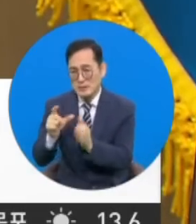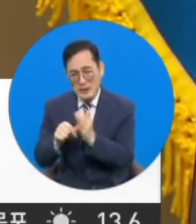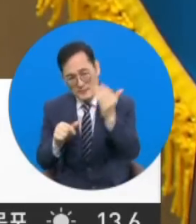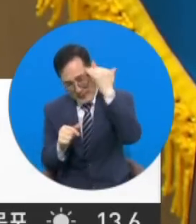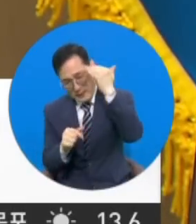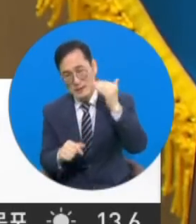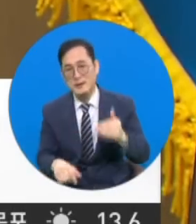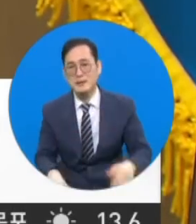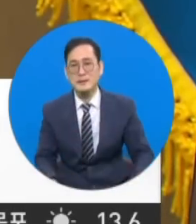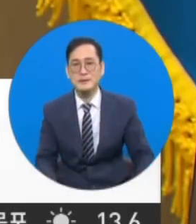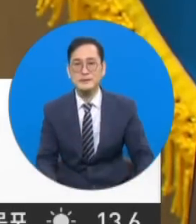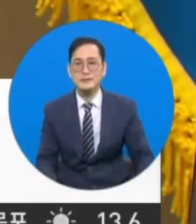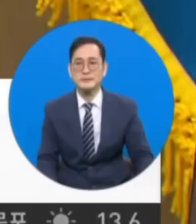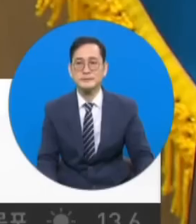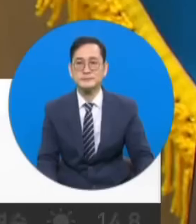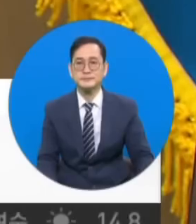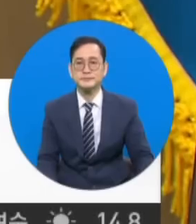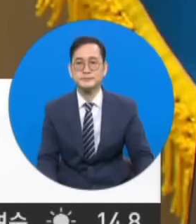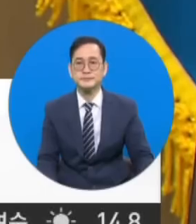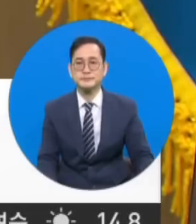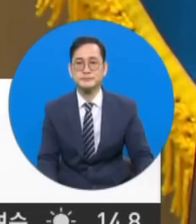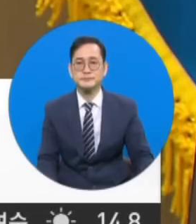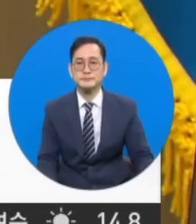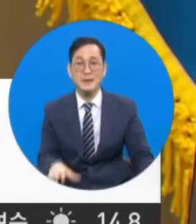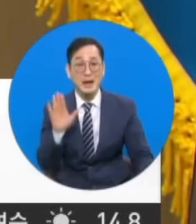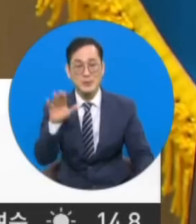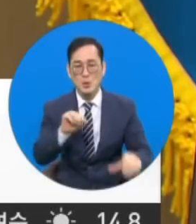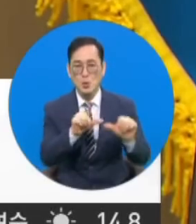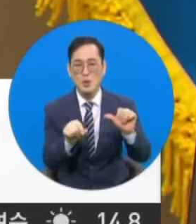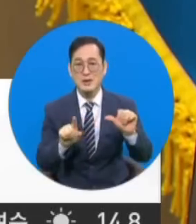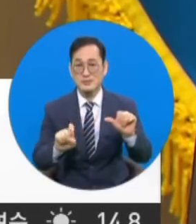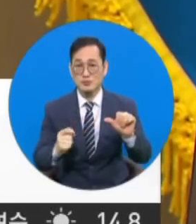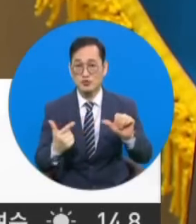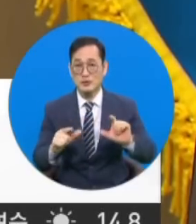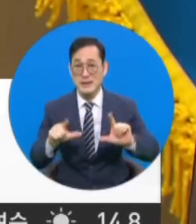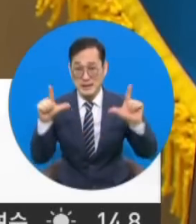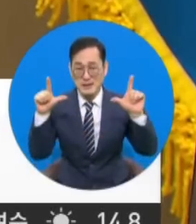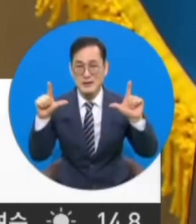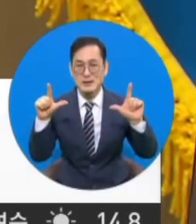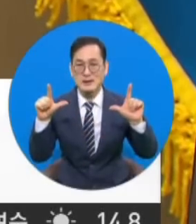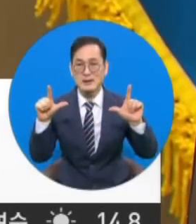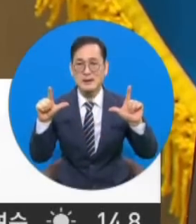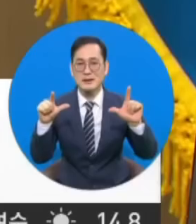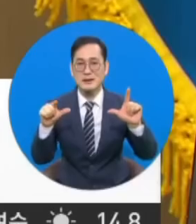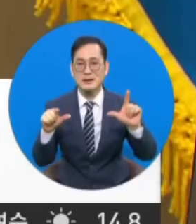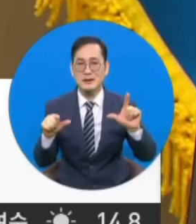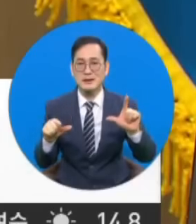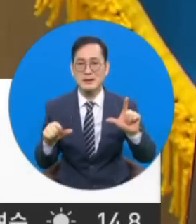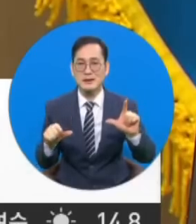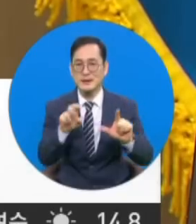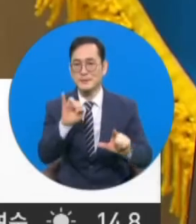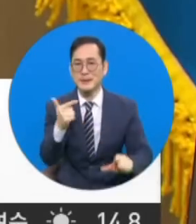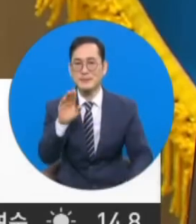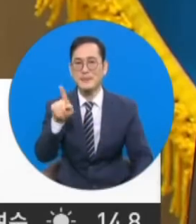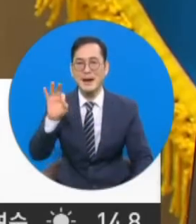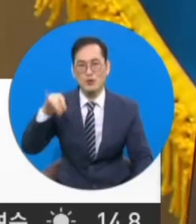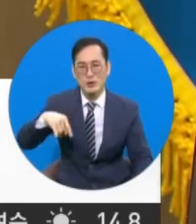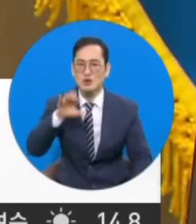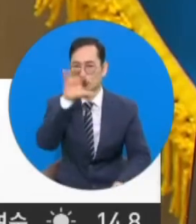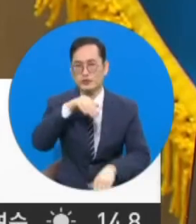있습니다 오늘 5월 16일 6년 만에 다시 민방위 훈련을